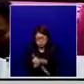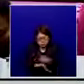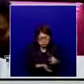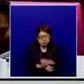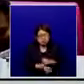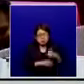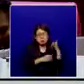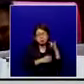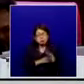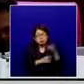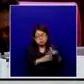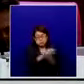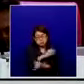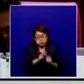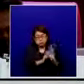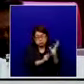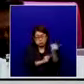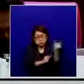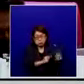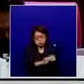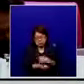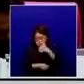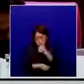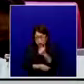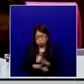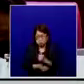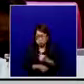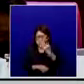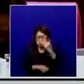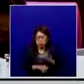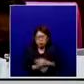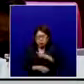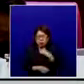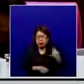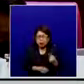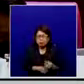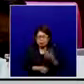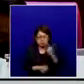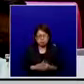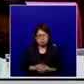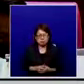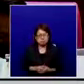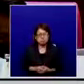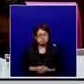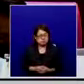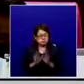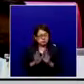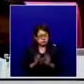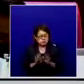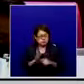ที่ไหนทุกสายการบินสู้การบินไทยไม่ได้แต่ทำไมเจ๊งอันนี้เป็นข้อสังเกต